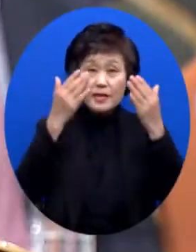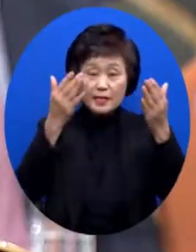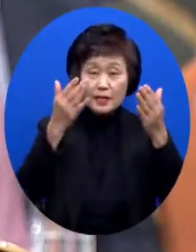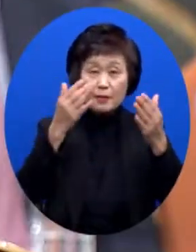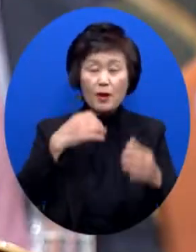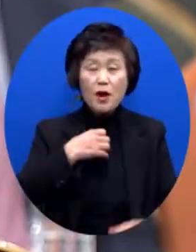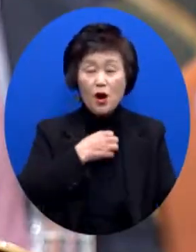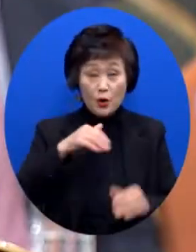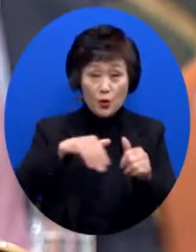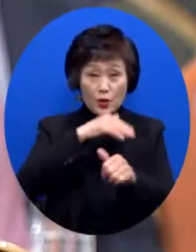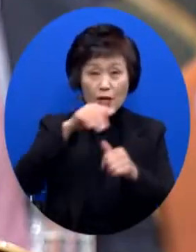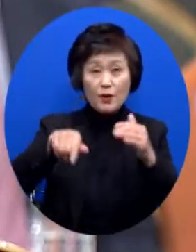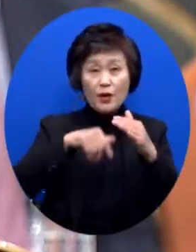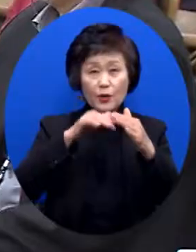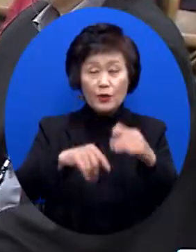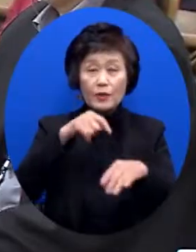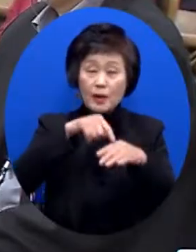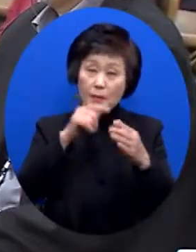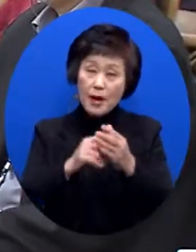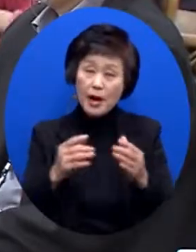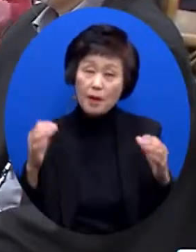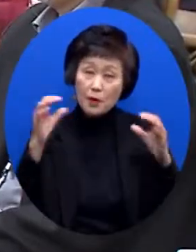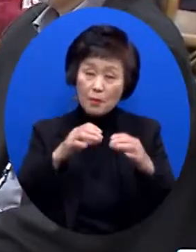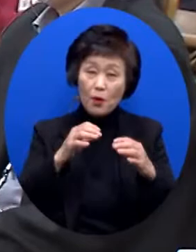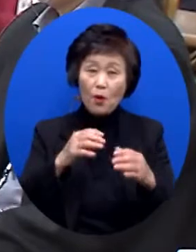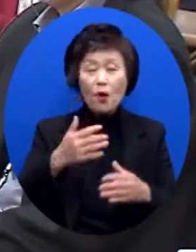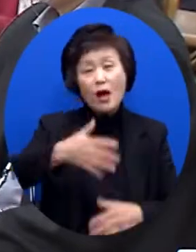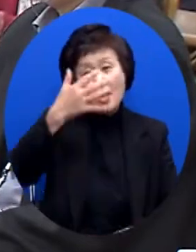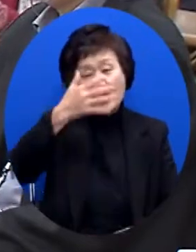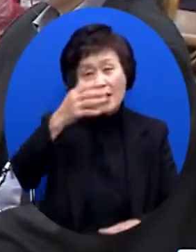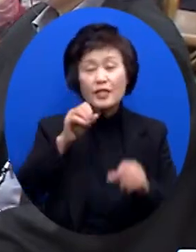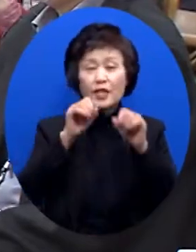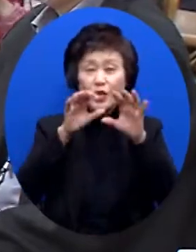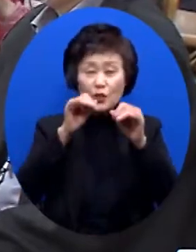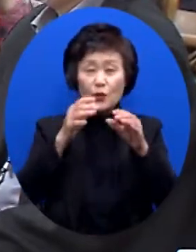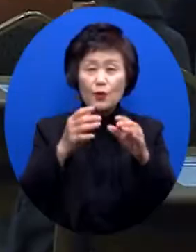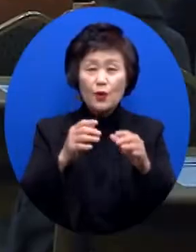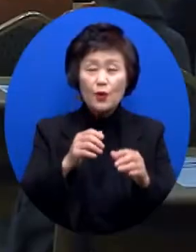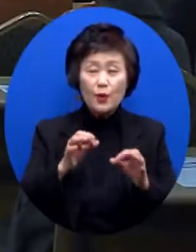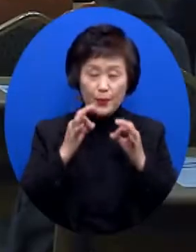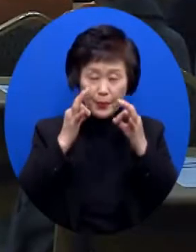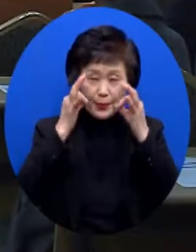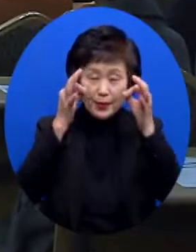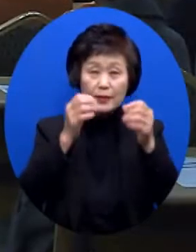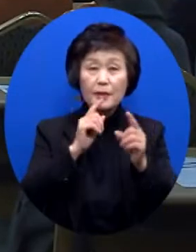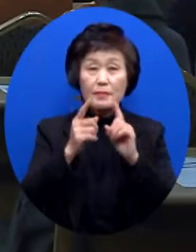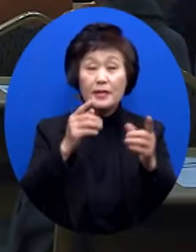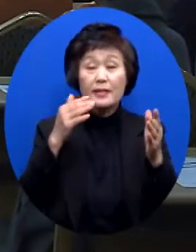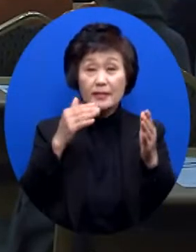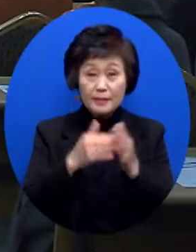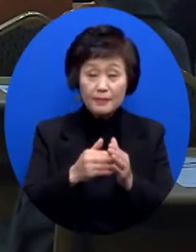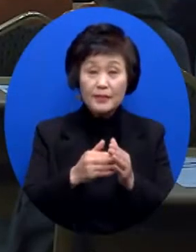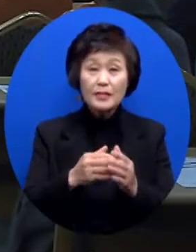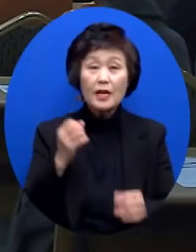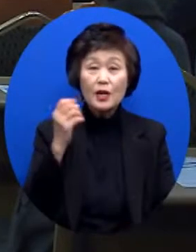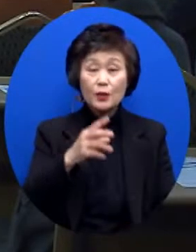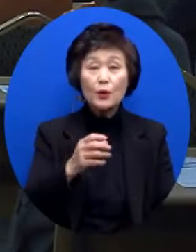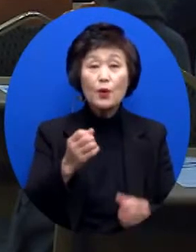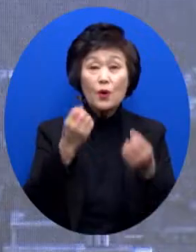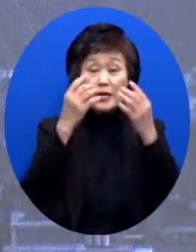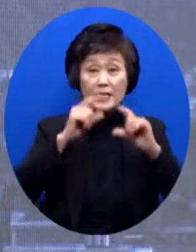가운데서도 마음을 모아 영상 선교 사역에 최선을 다하자고 전했습니다. 조병찬 운영위원장은